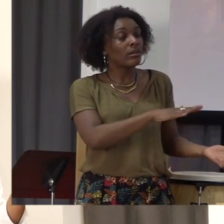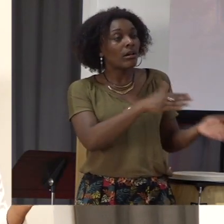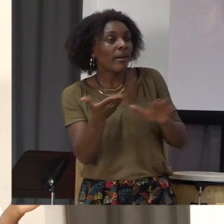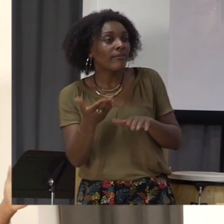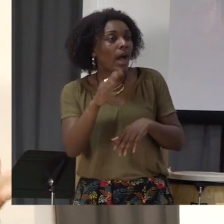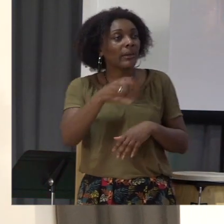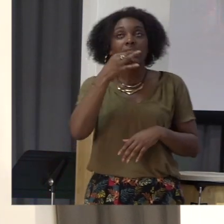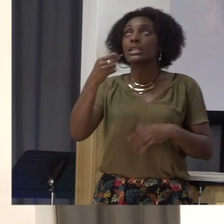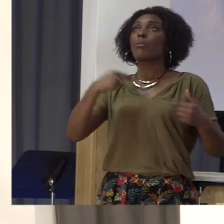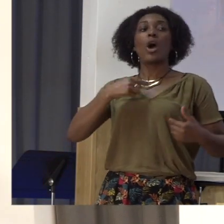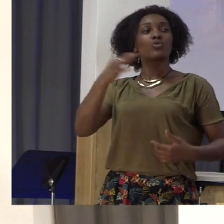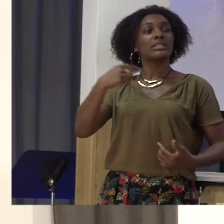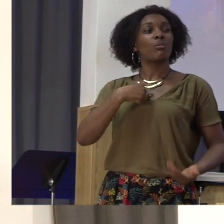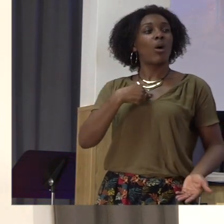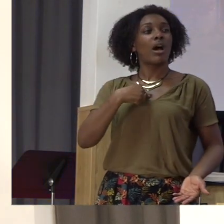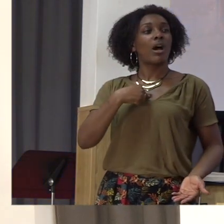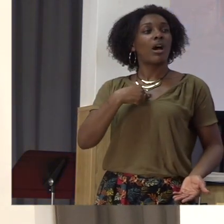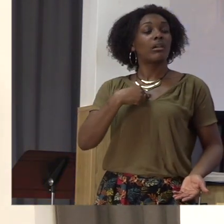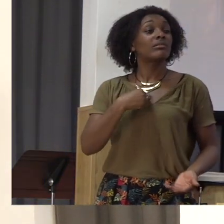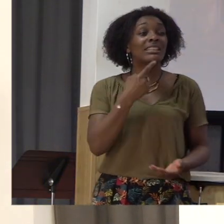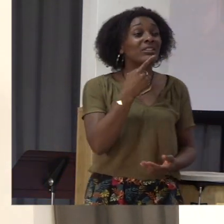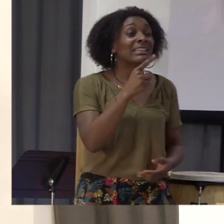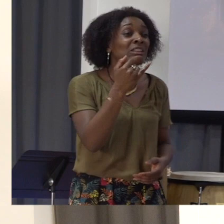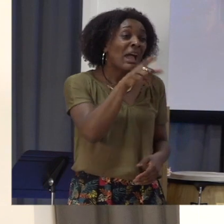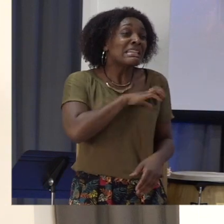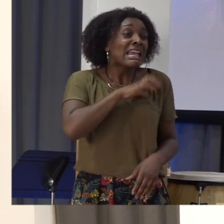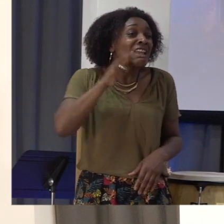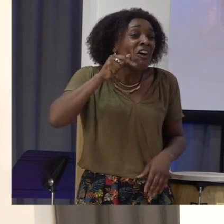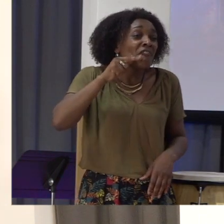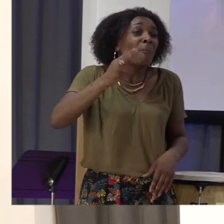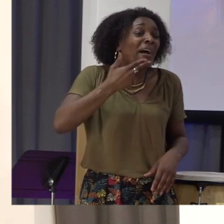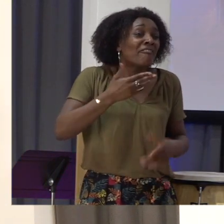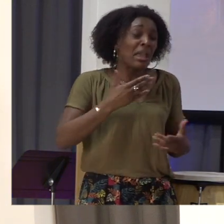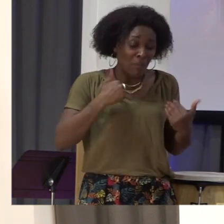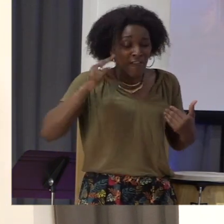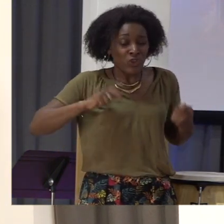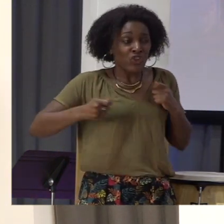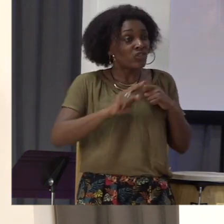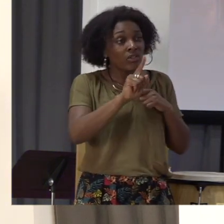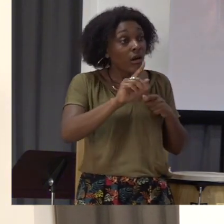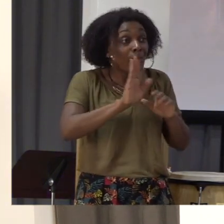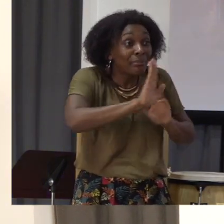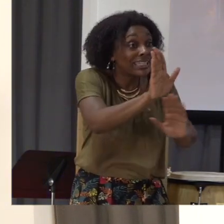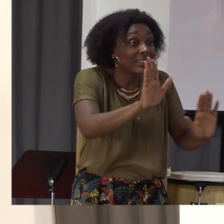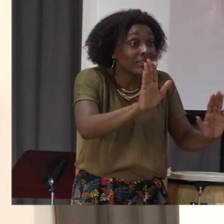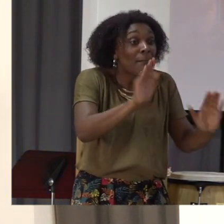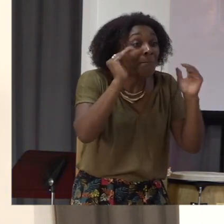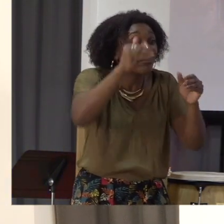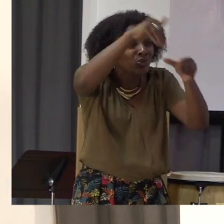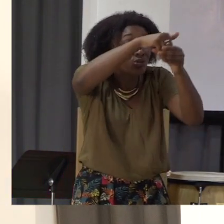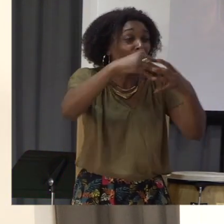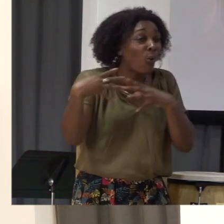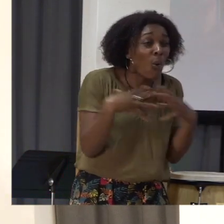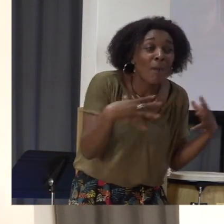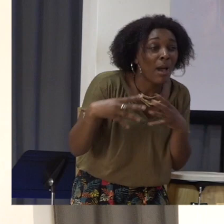quelqu'un ce matin, de lui dire, tel que tu es, Dieu t'aime. Tel que tu es, avec tes combats, avec tes